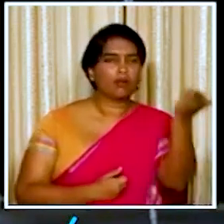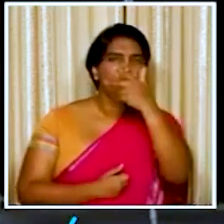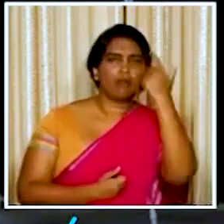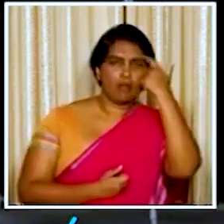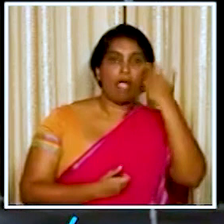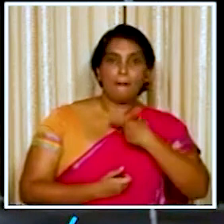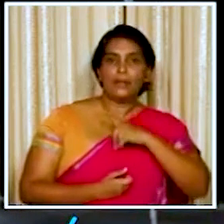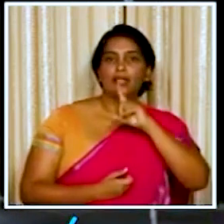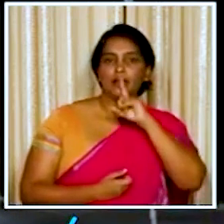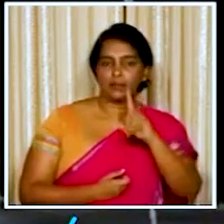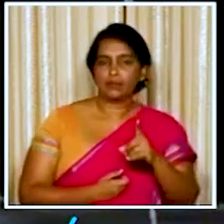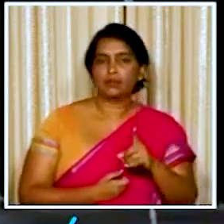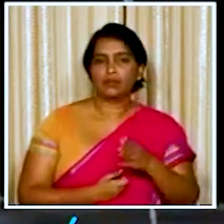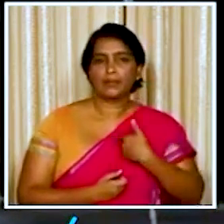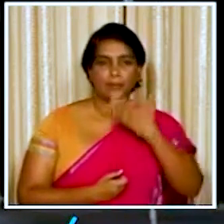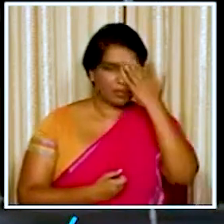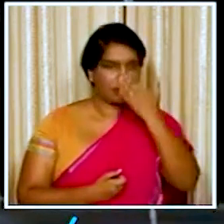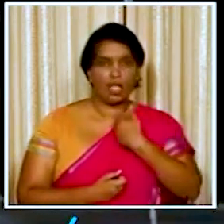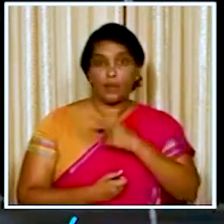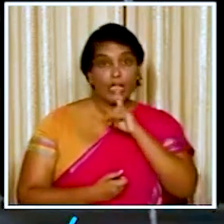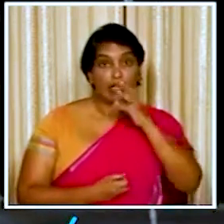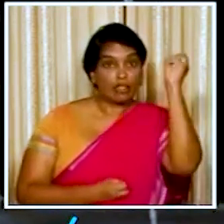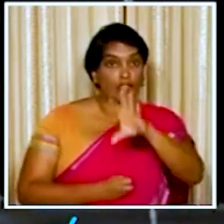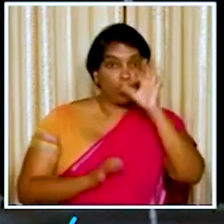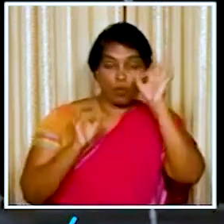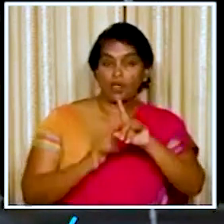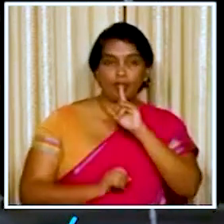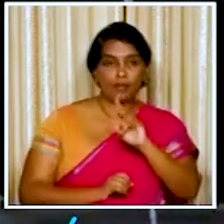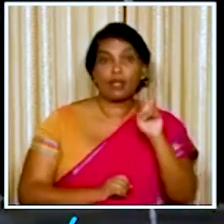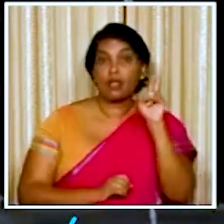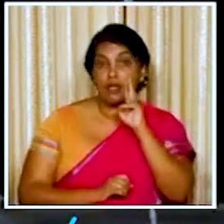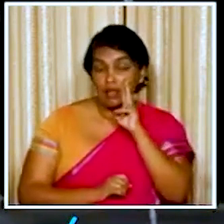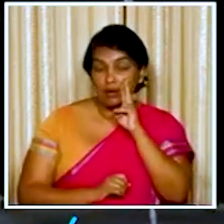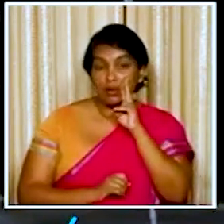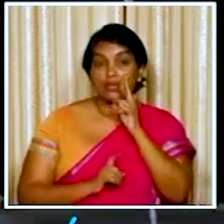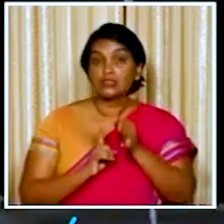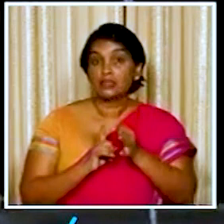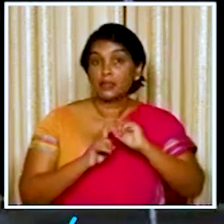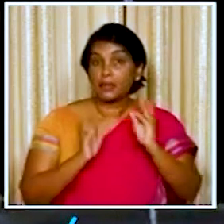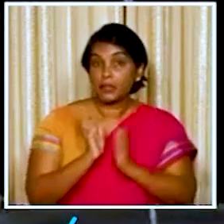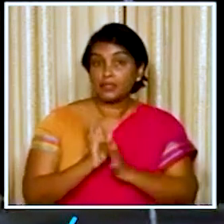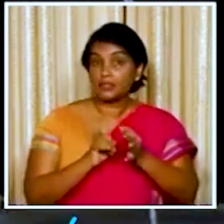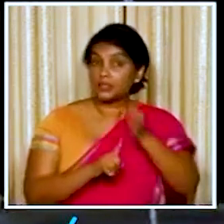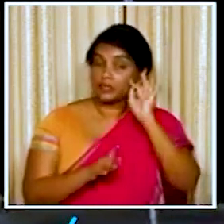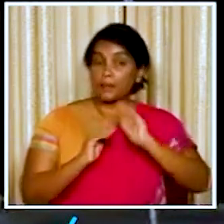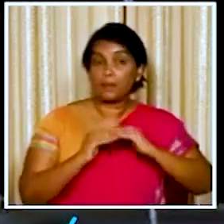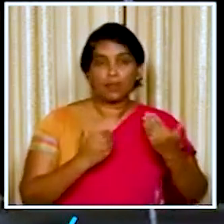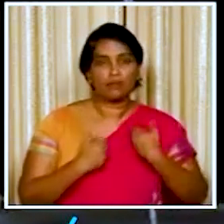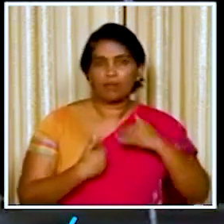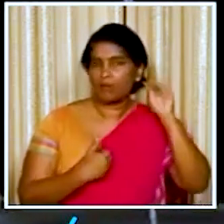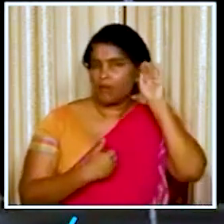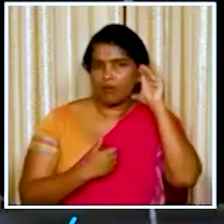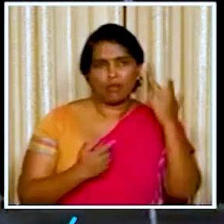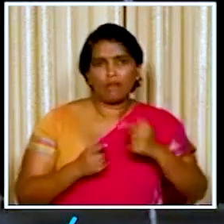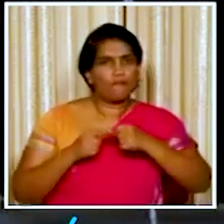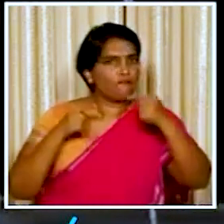අපි කිව්වයි කියලා. කරුණාකරලා අපි කවදාකවත් එහෙම කියන්නේ නැහැ. හැබැයි රනිල් වික්‍රමසිංහ මැතිතුමා අගමැති ජනාධිපති වුණාට පස්සේ මම නම් අහලා නැහැ කවුරුවත්